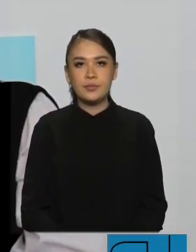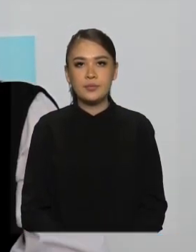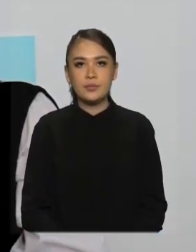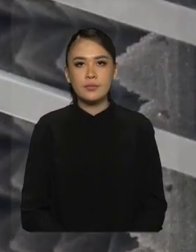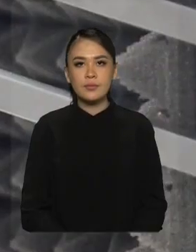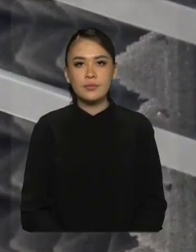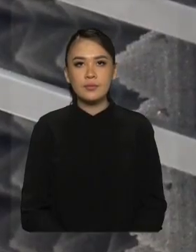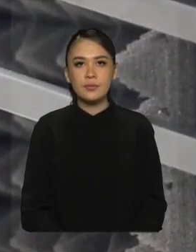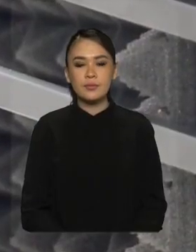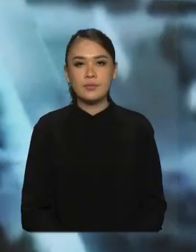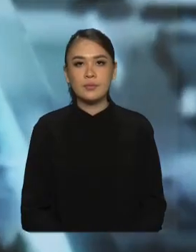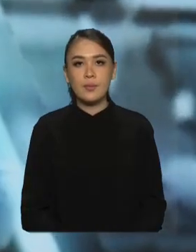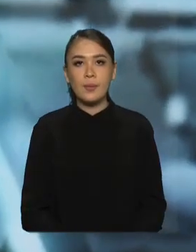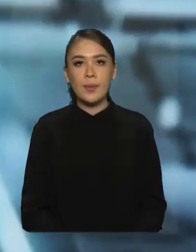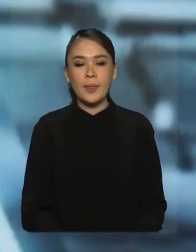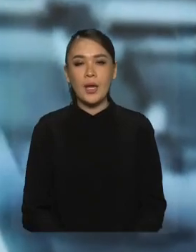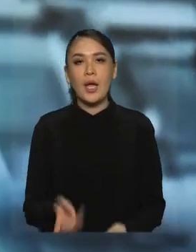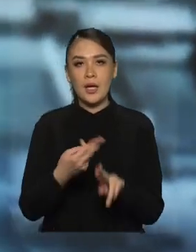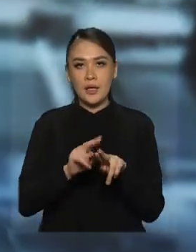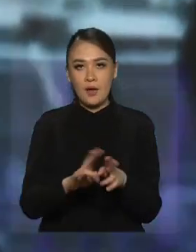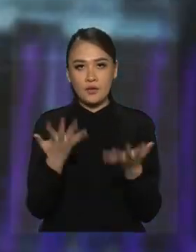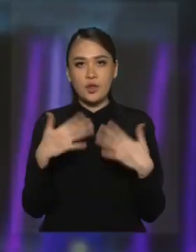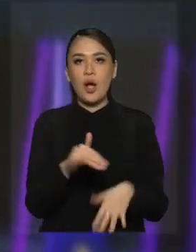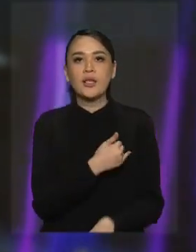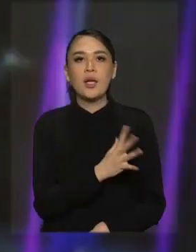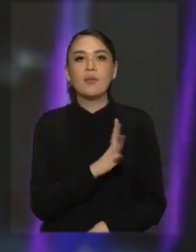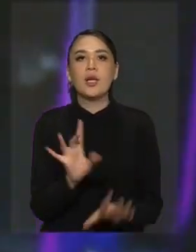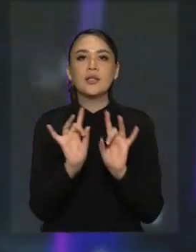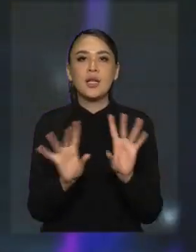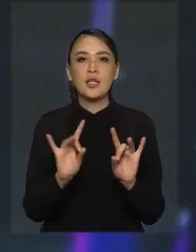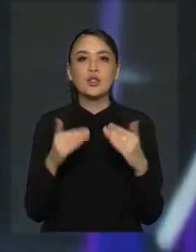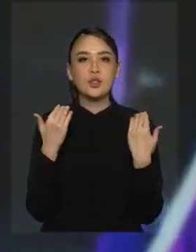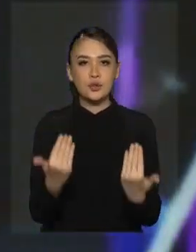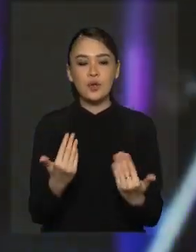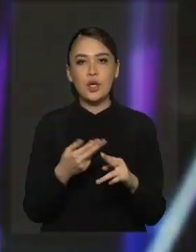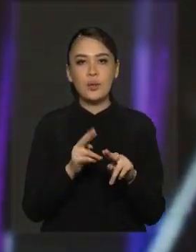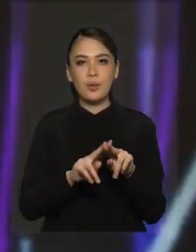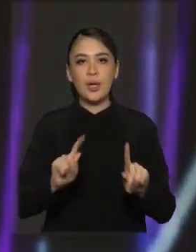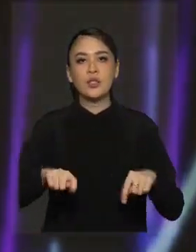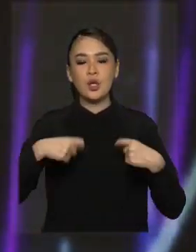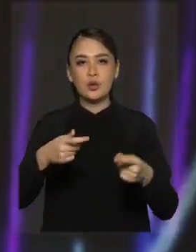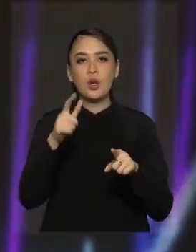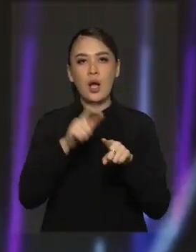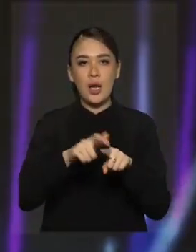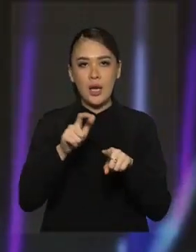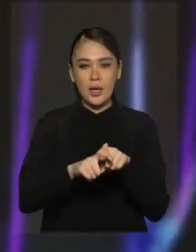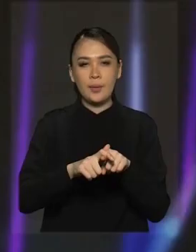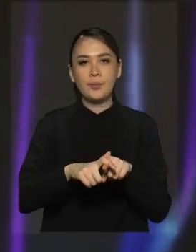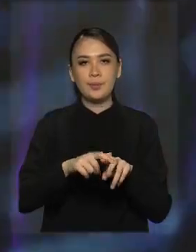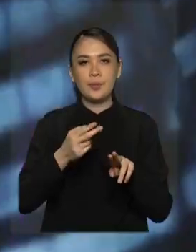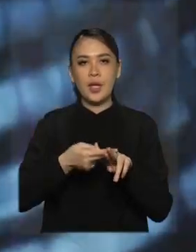Жулы, Экибастуз. Это все, о чем мы хотели рассказать вам сегодня. Передаю слово нашим коллегам